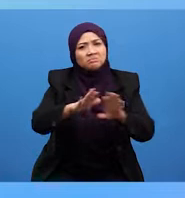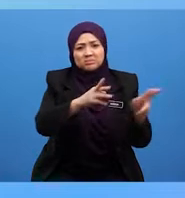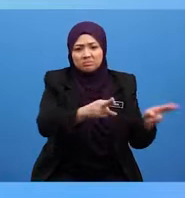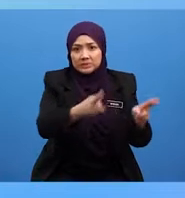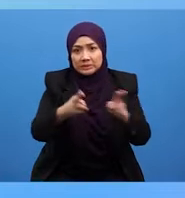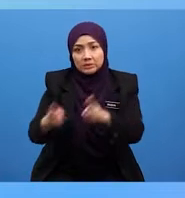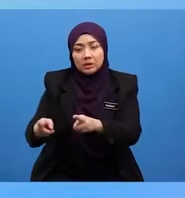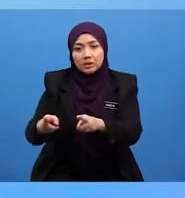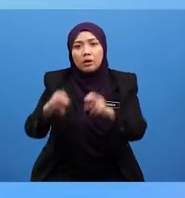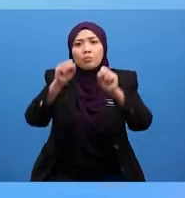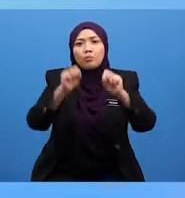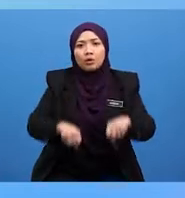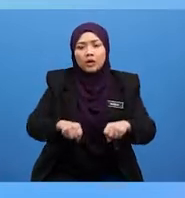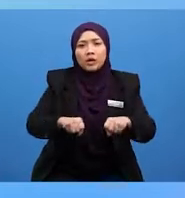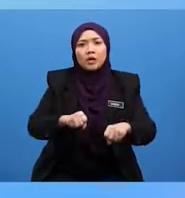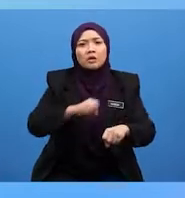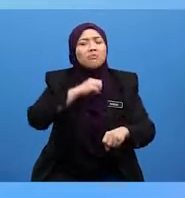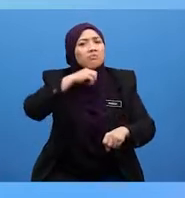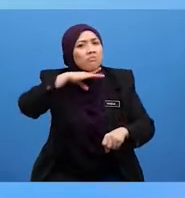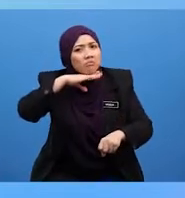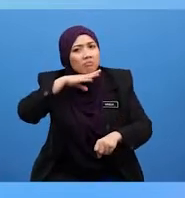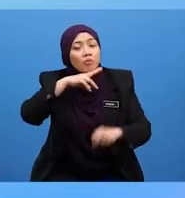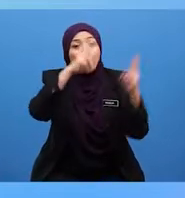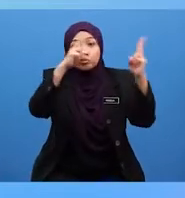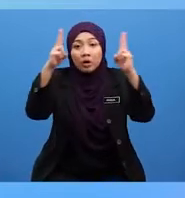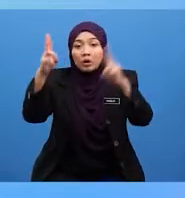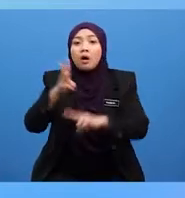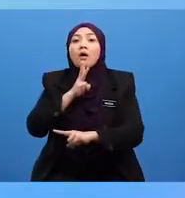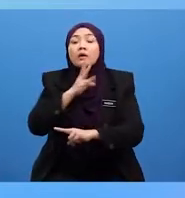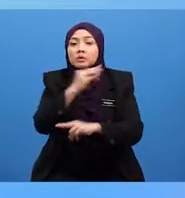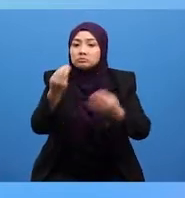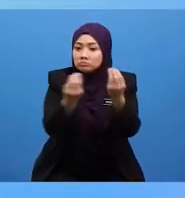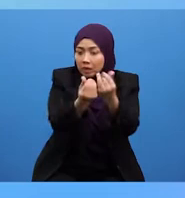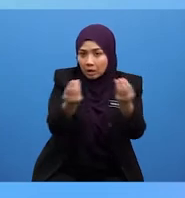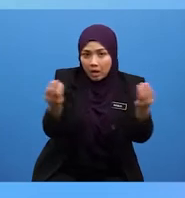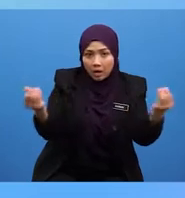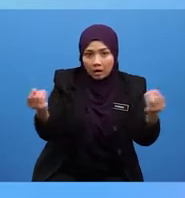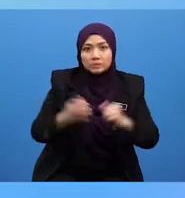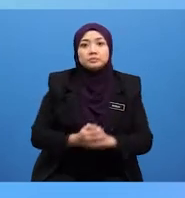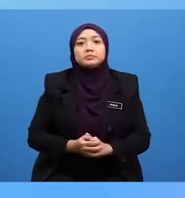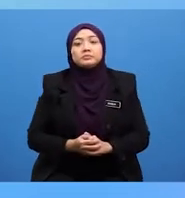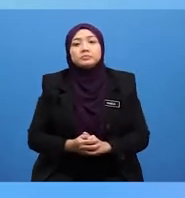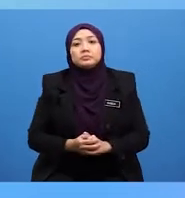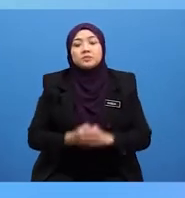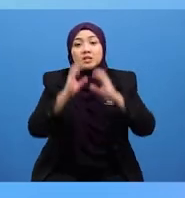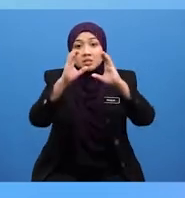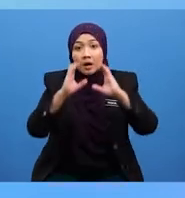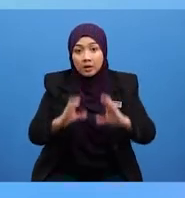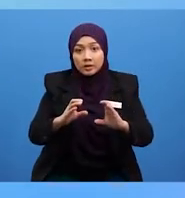pencemaran udara, air dan juga tanah. Cara berkesan pelupusan